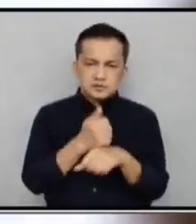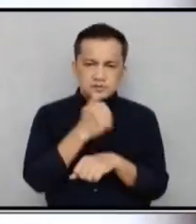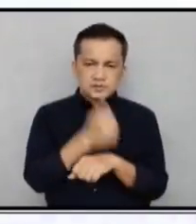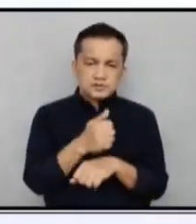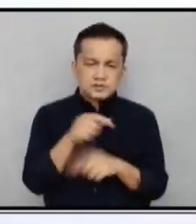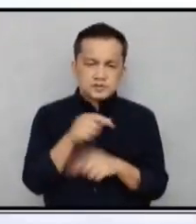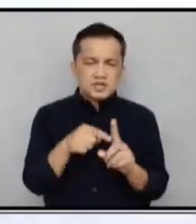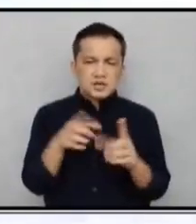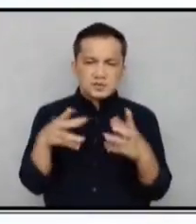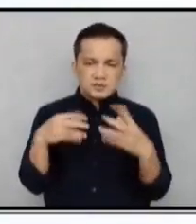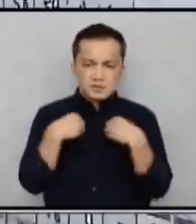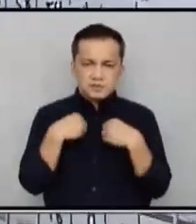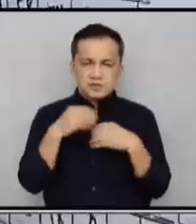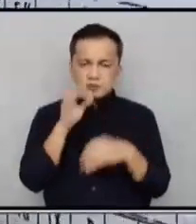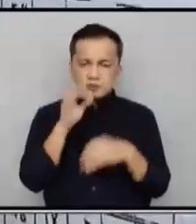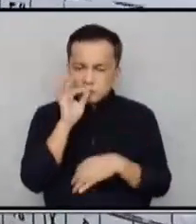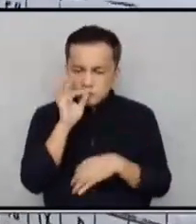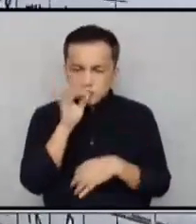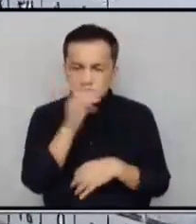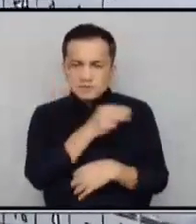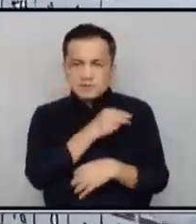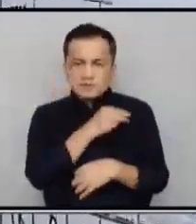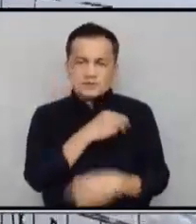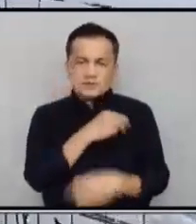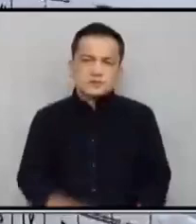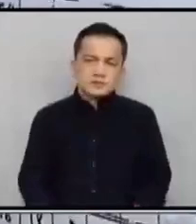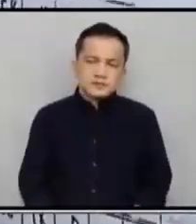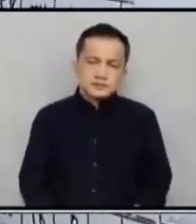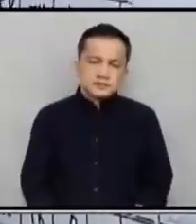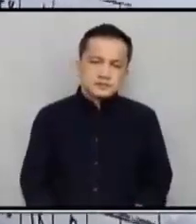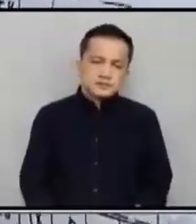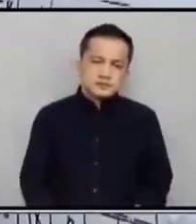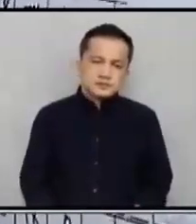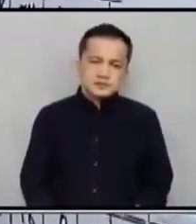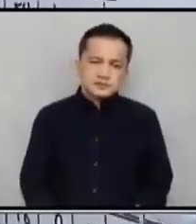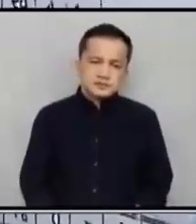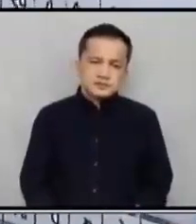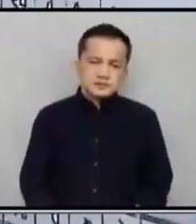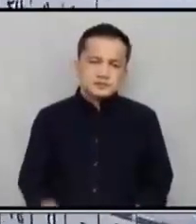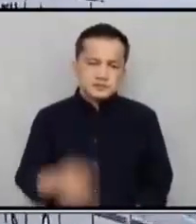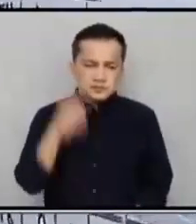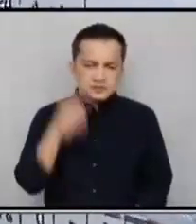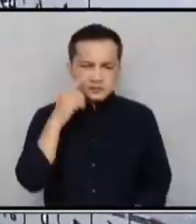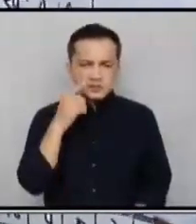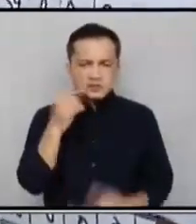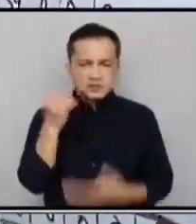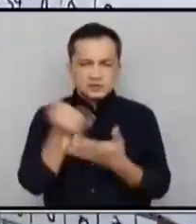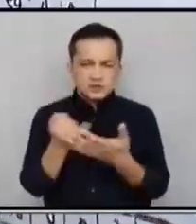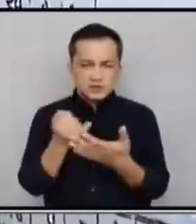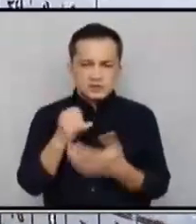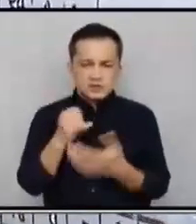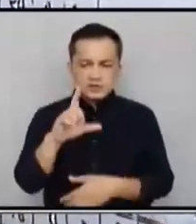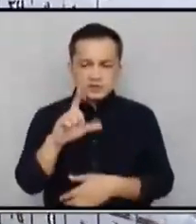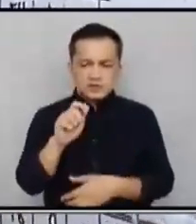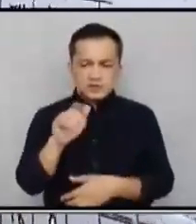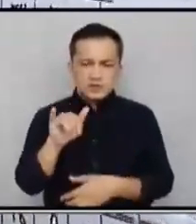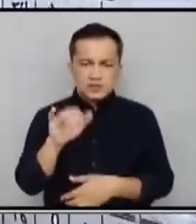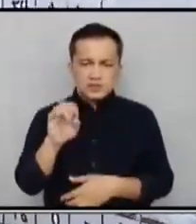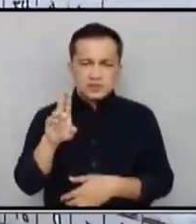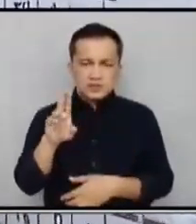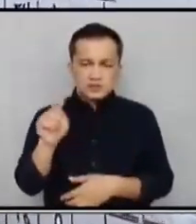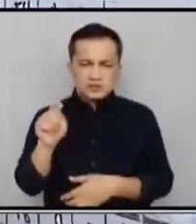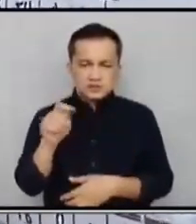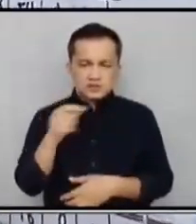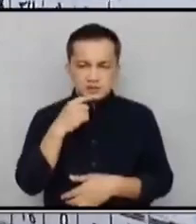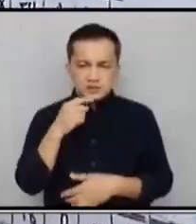siyang gumagamit siya ng marijuana. For use lang po, for drawing lang po, tas layout ng mga for borders ng